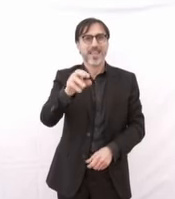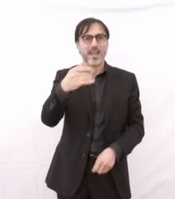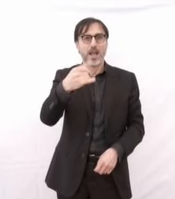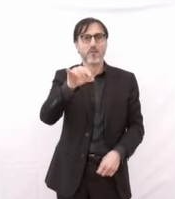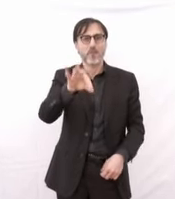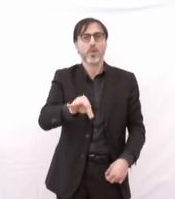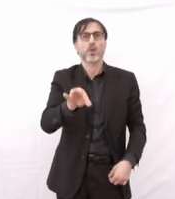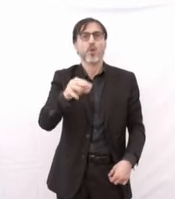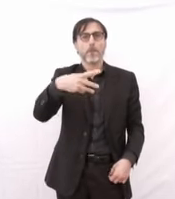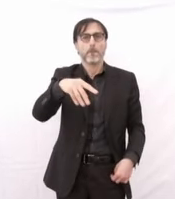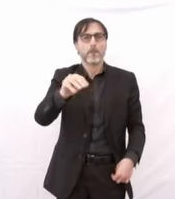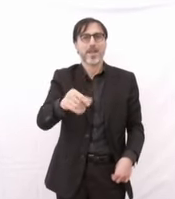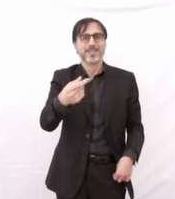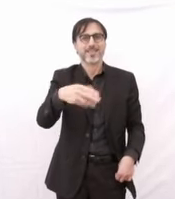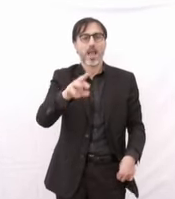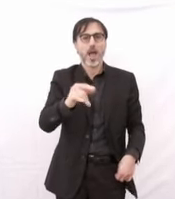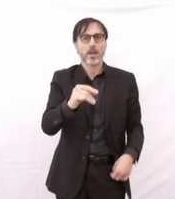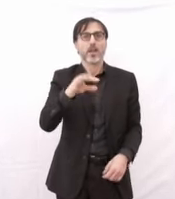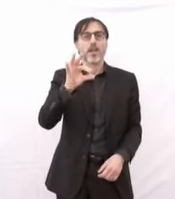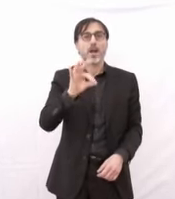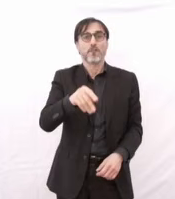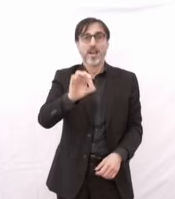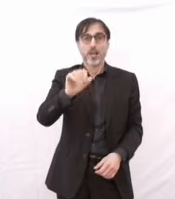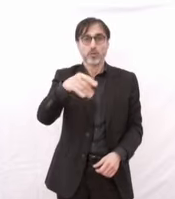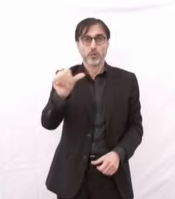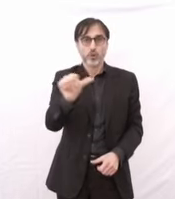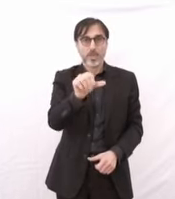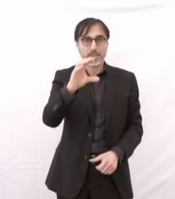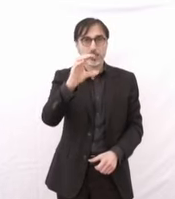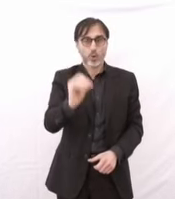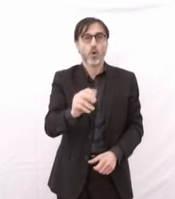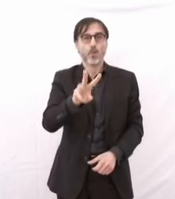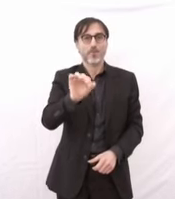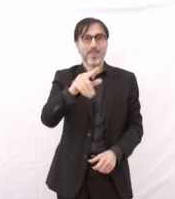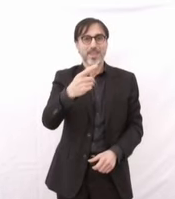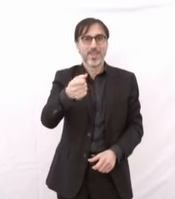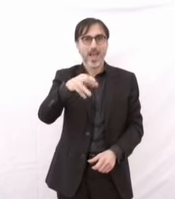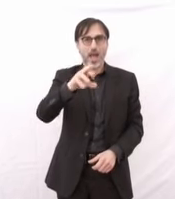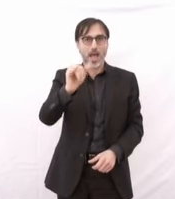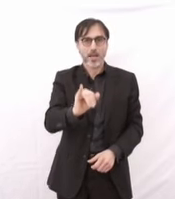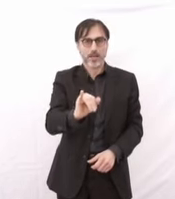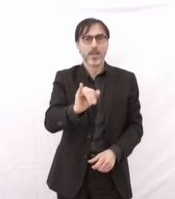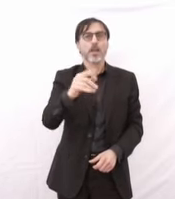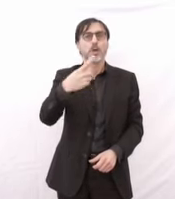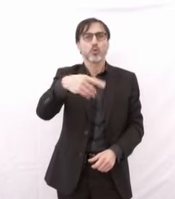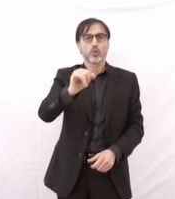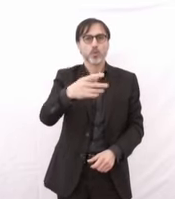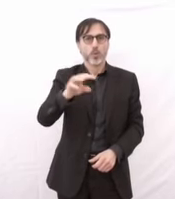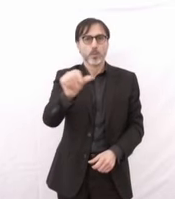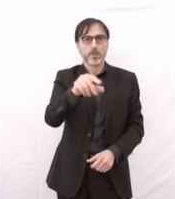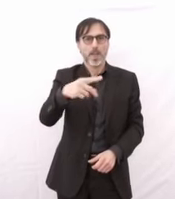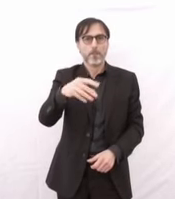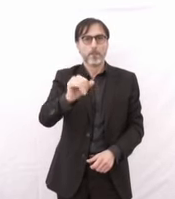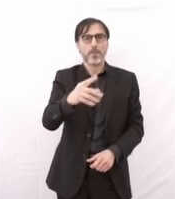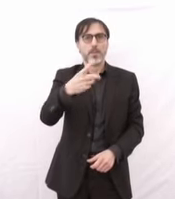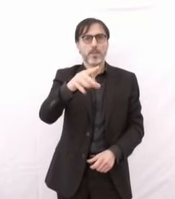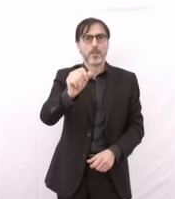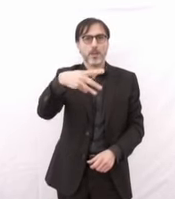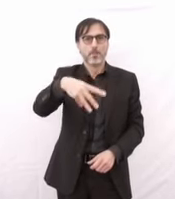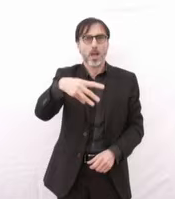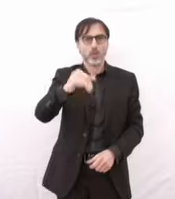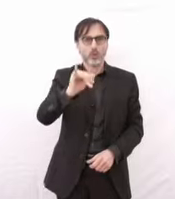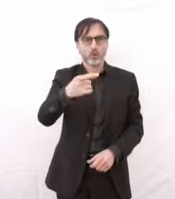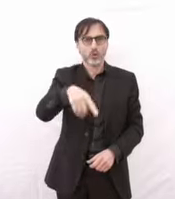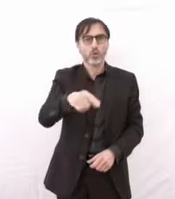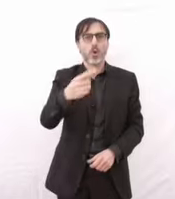Giovanni Megna, Francesco Vicari, Vito Allotta, Giuseppe Di Maggio, Filippo